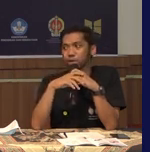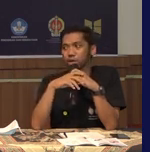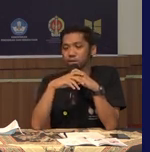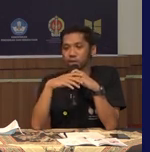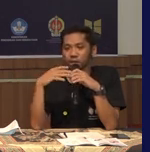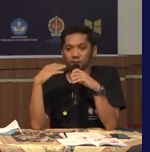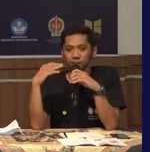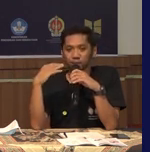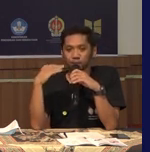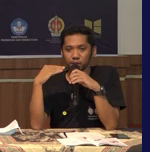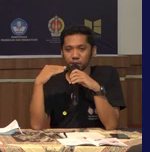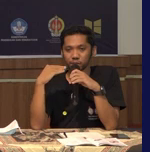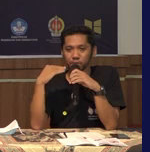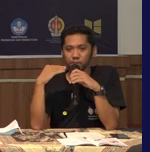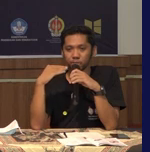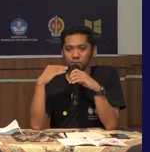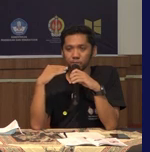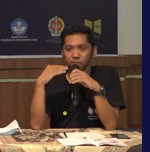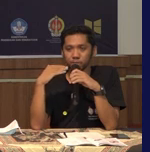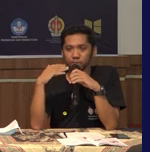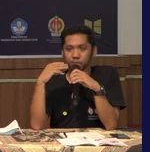pada masa kolonial, sehingga